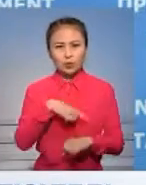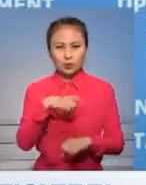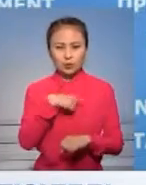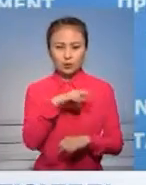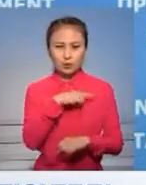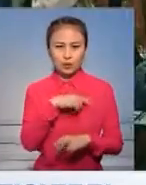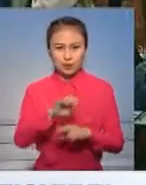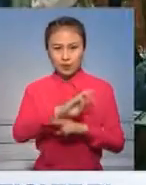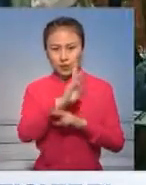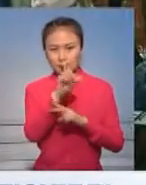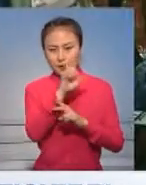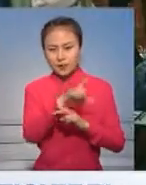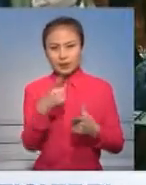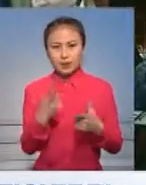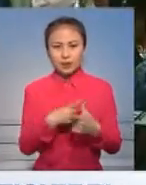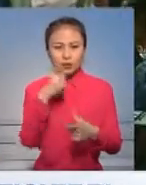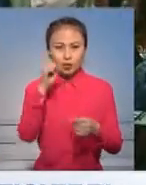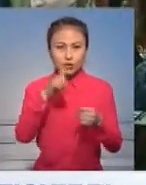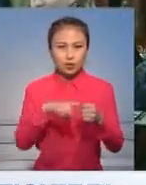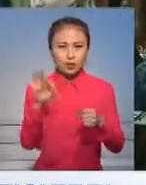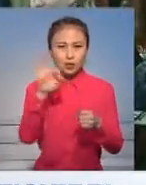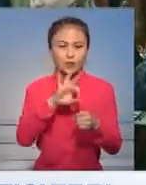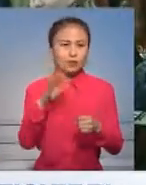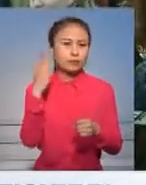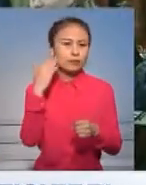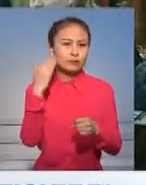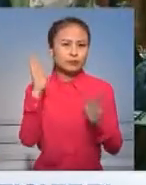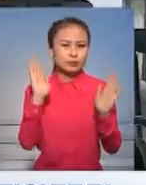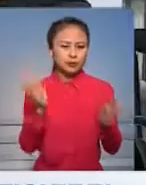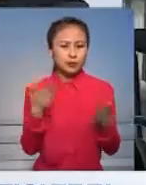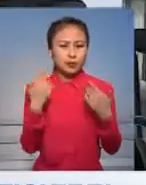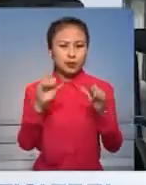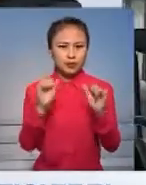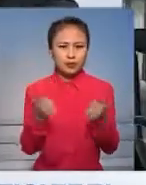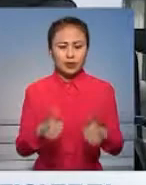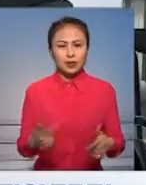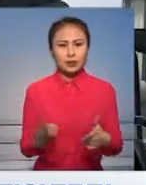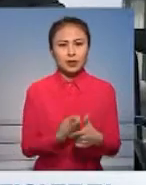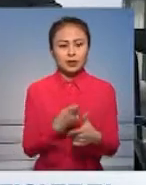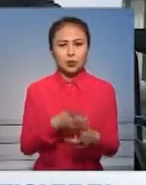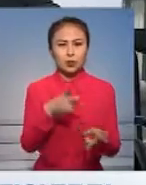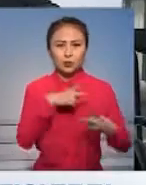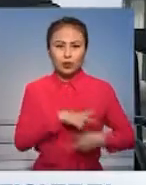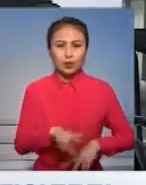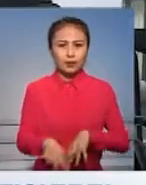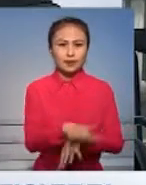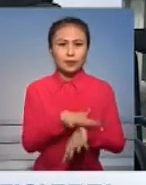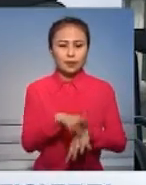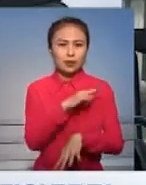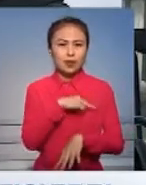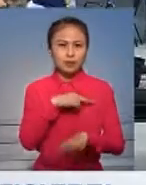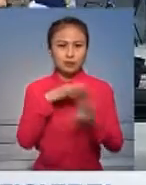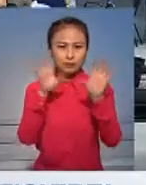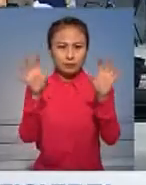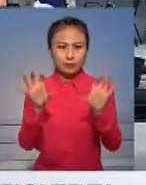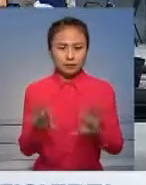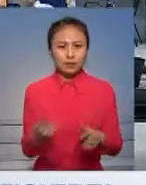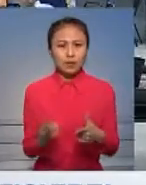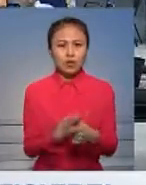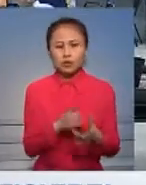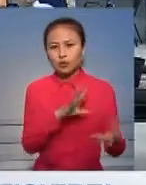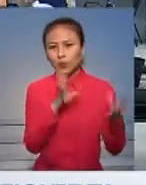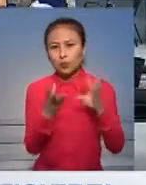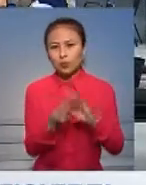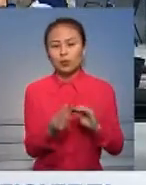жаңашылдық өзін-өзі жұмыспен қамтыған азаматтарды тіркеу жүйесін оңтайландырады. Сондай-ақ, бейресми еңбек етіп жүрген халықтың қызметін заңдастырады.